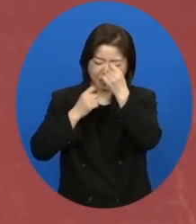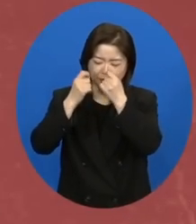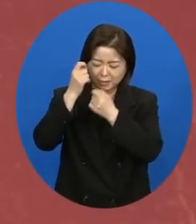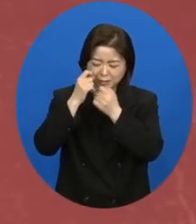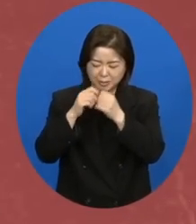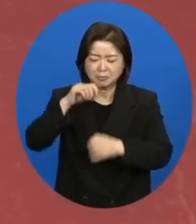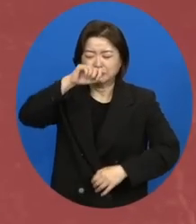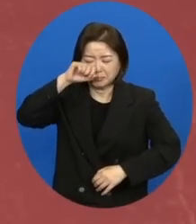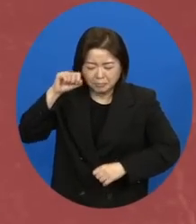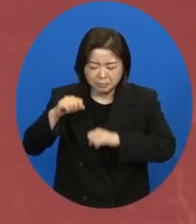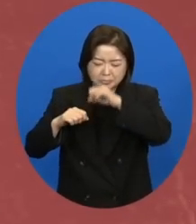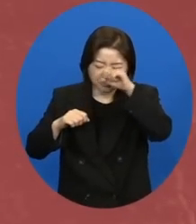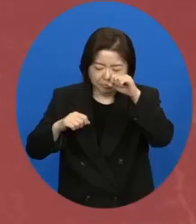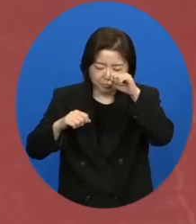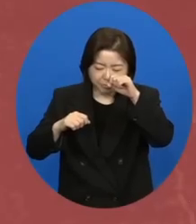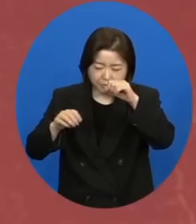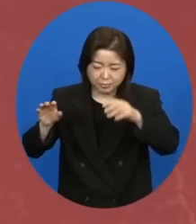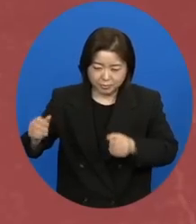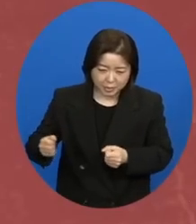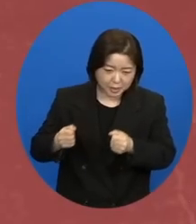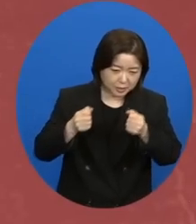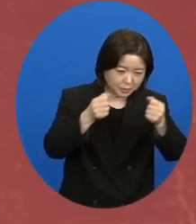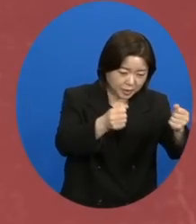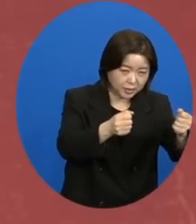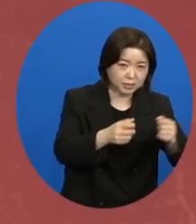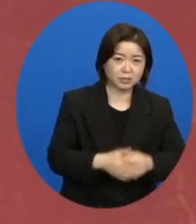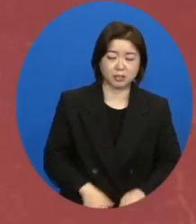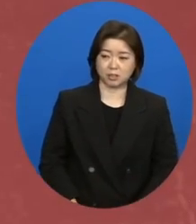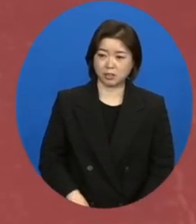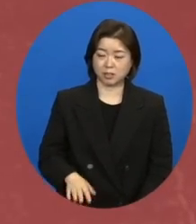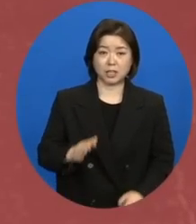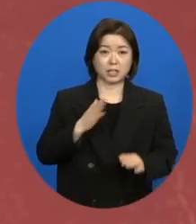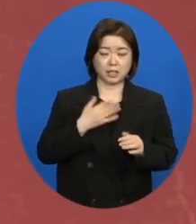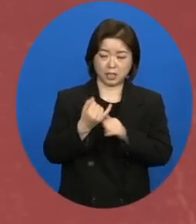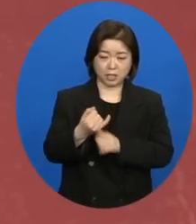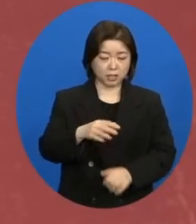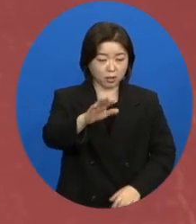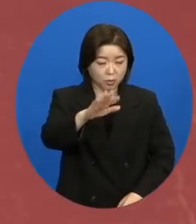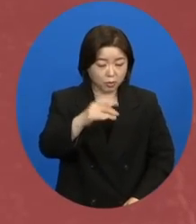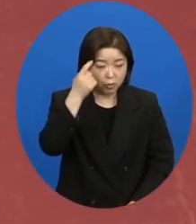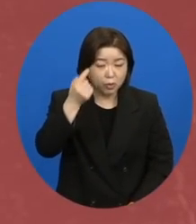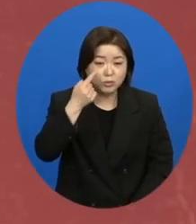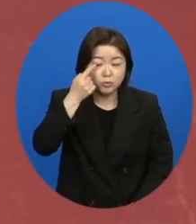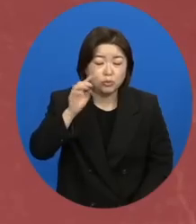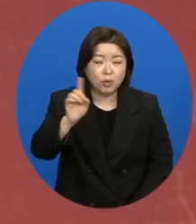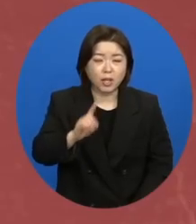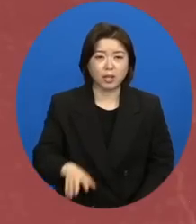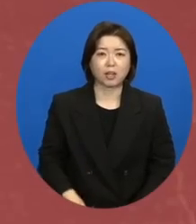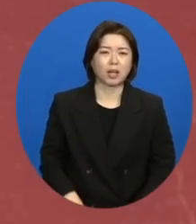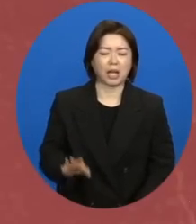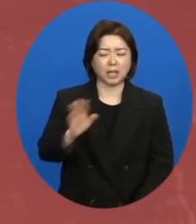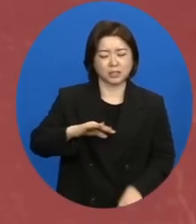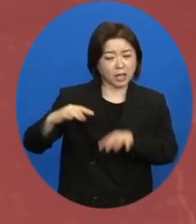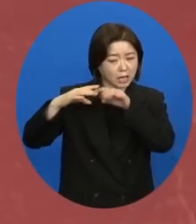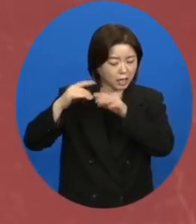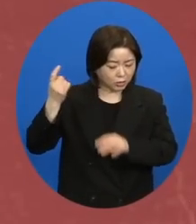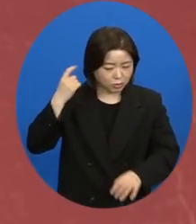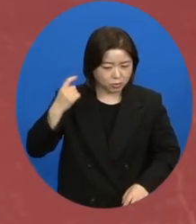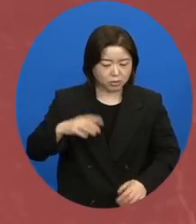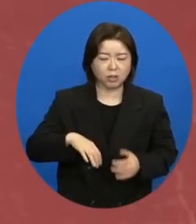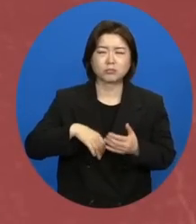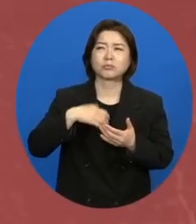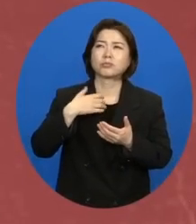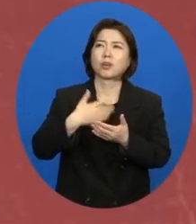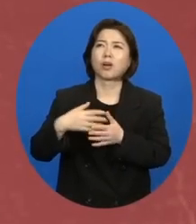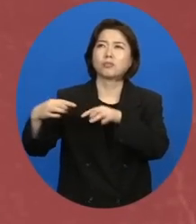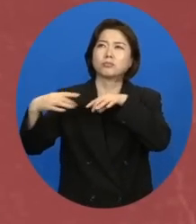훌쩍훌쩍거리다가 집에 딱 갔는데 제 아내가 이분 눈이 왜 그래? 그래서 아니 그냥 방송 듣다가 뭐 이렇게 좀 감동이